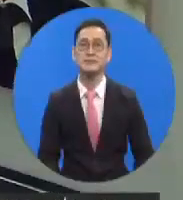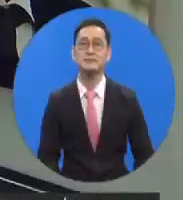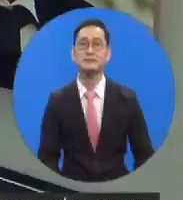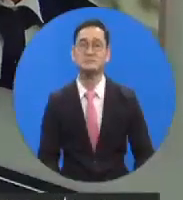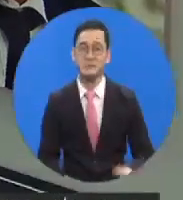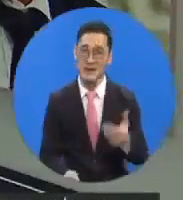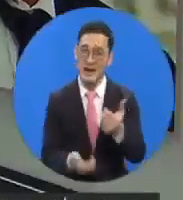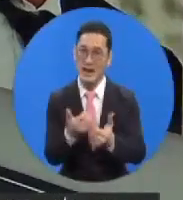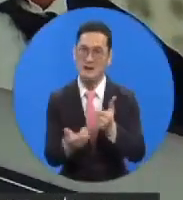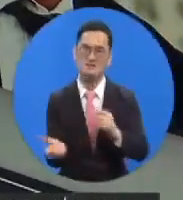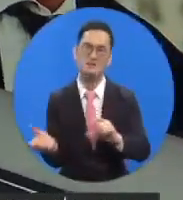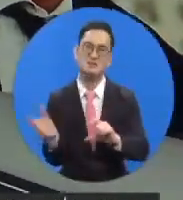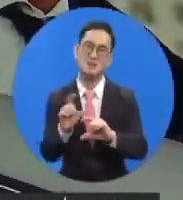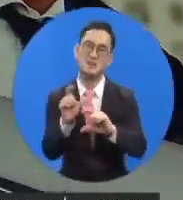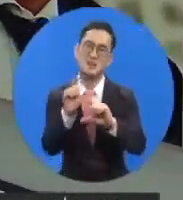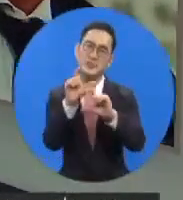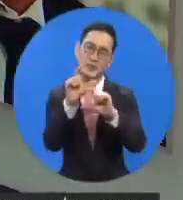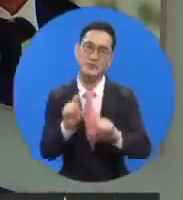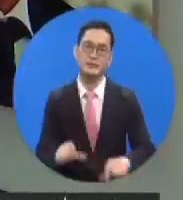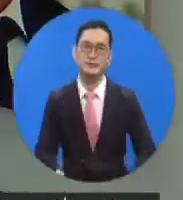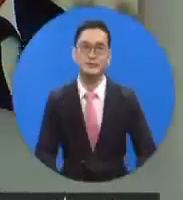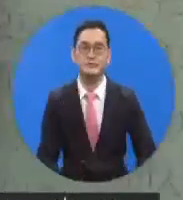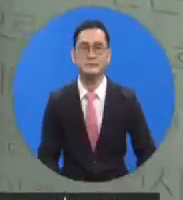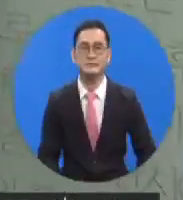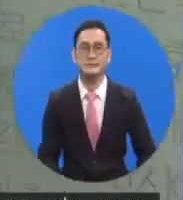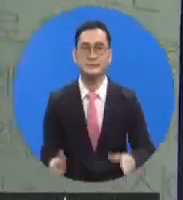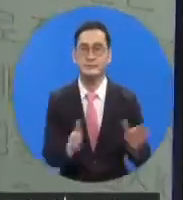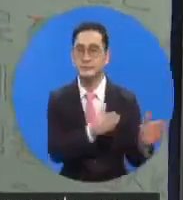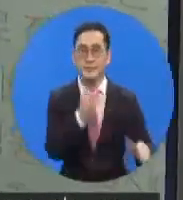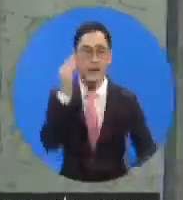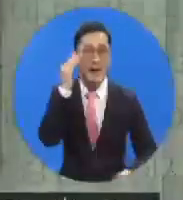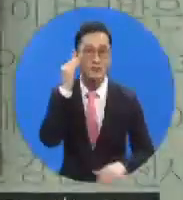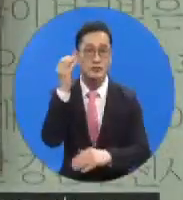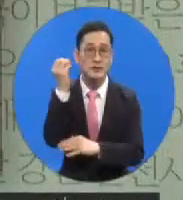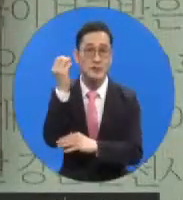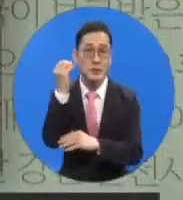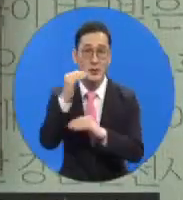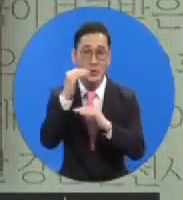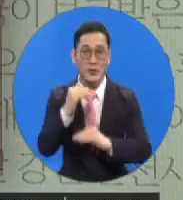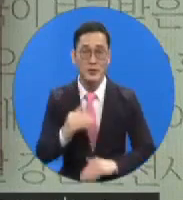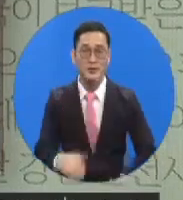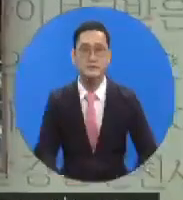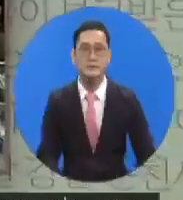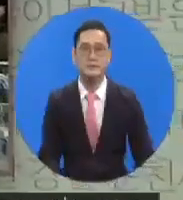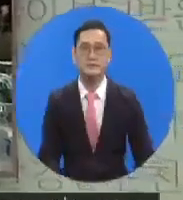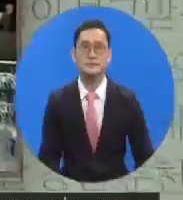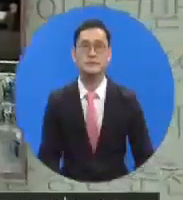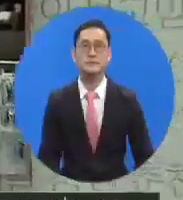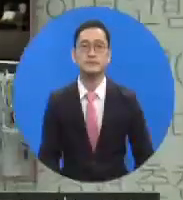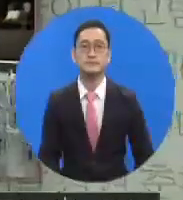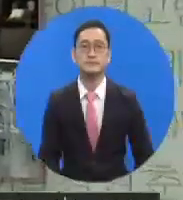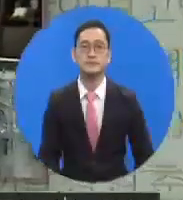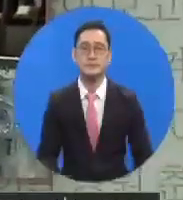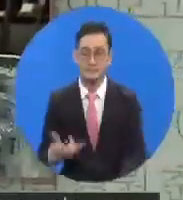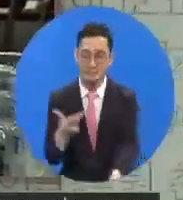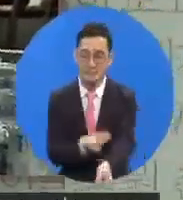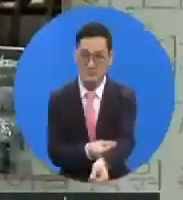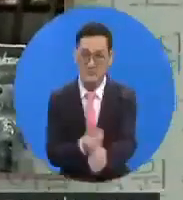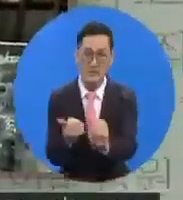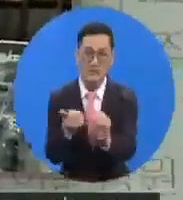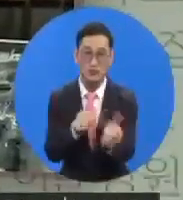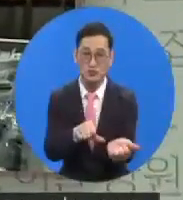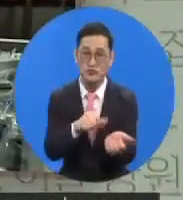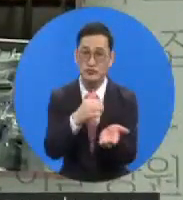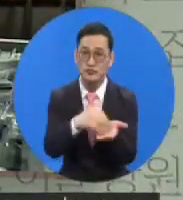갈등이 증폭되고 있습니다. 다음 신문입니다. 이번엔 한국일보입니다. 독감 백신 사망 신고 전국수 28건. 그런데 조금 전 한